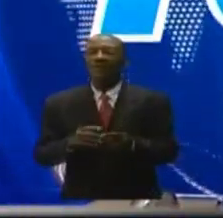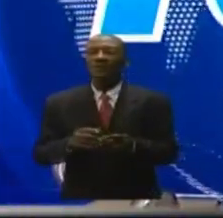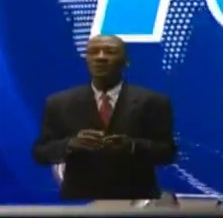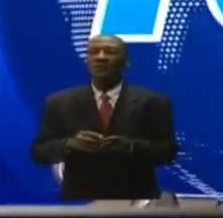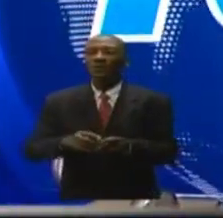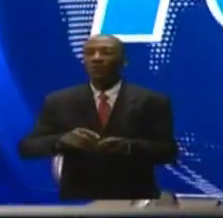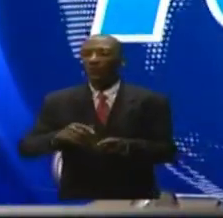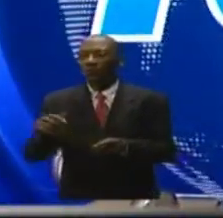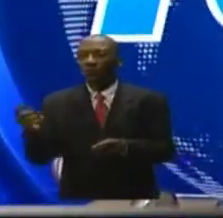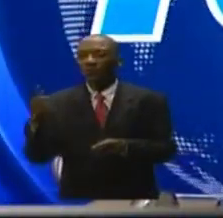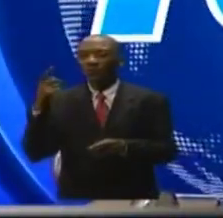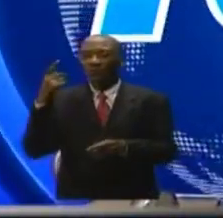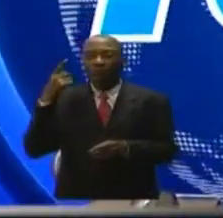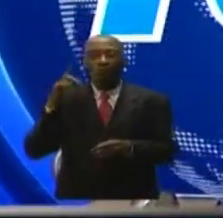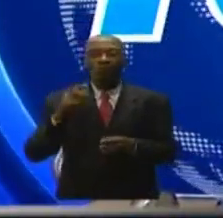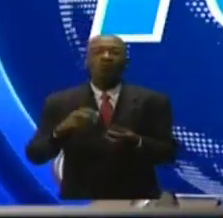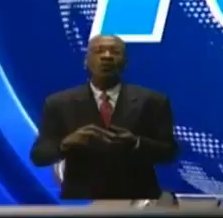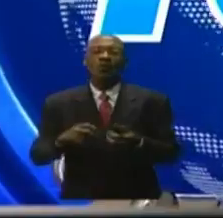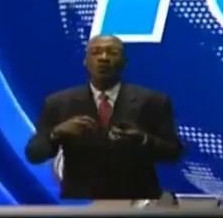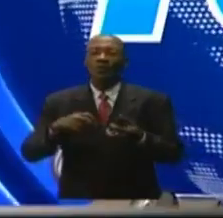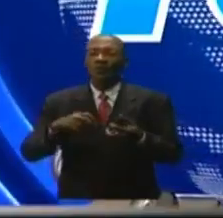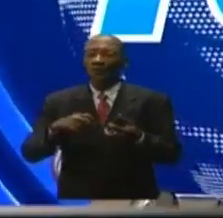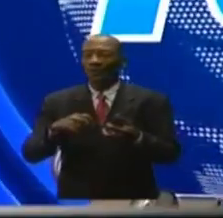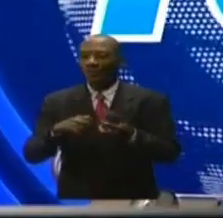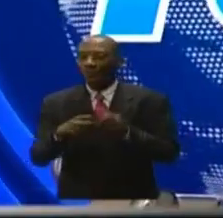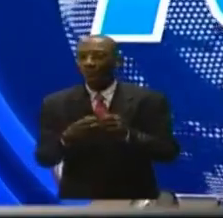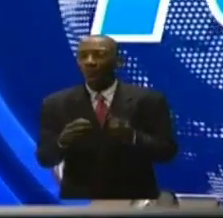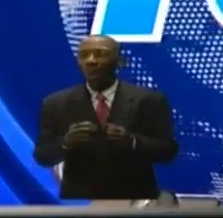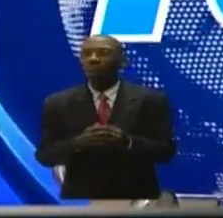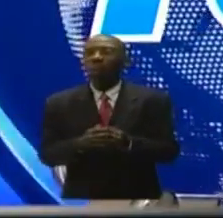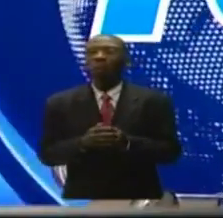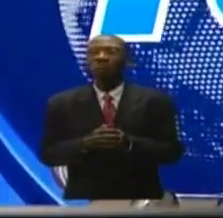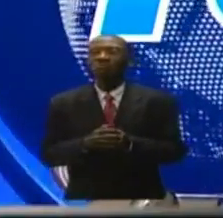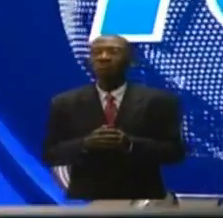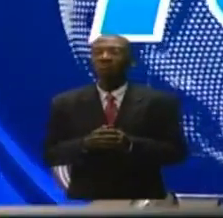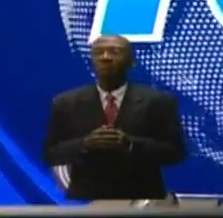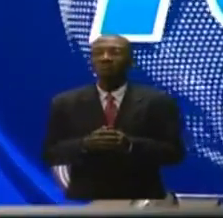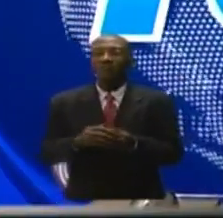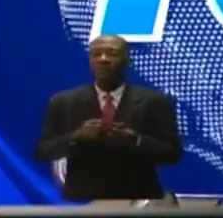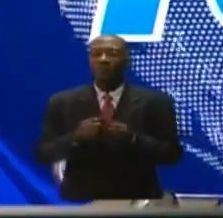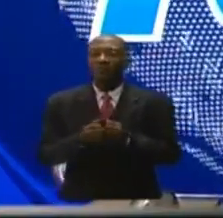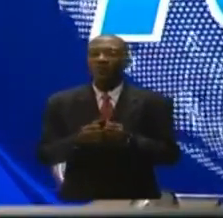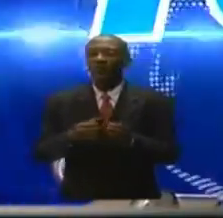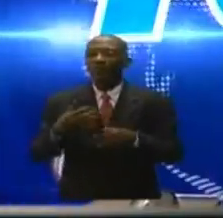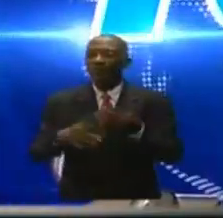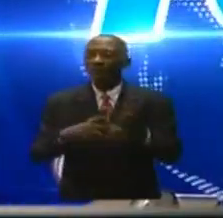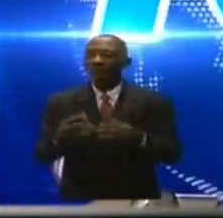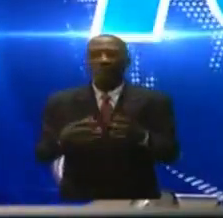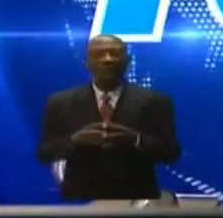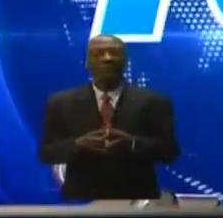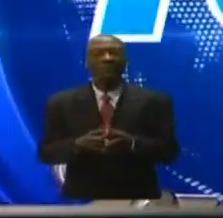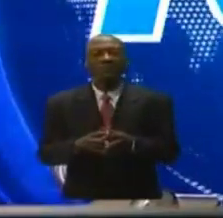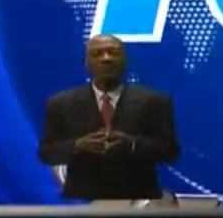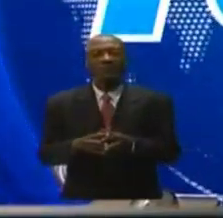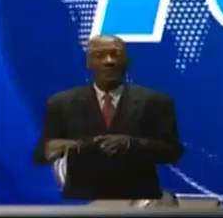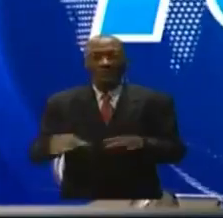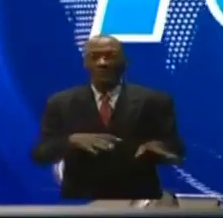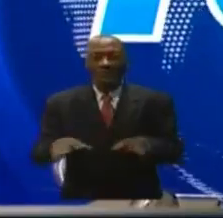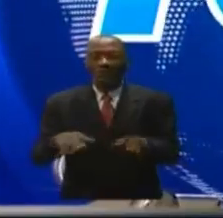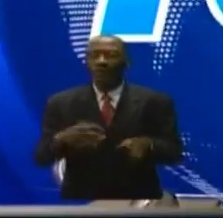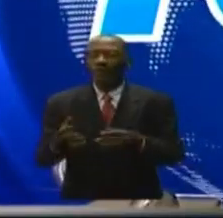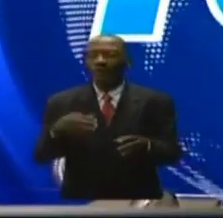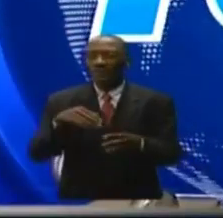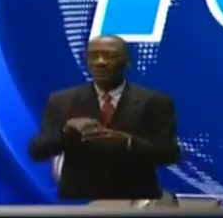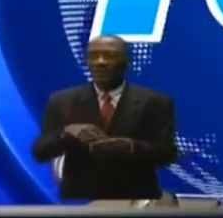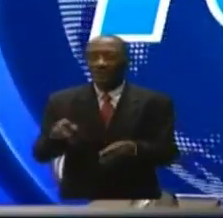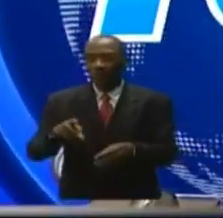résultats pour l'année scolaire 2022-23 a eu lieu lors d'une cérémonie organisée en présence de la gouverneure de province.